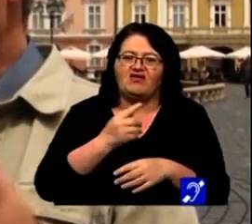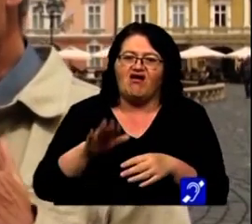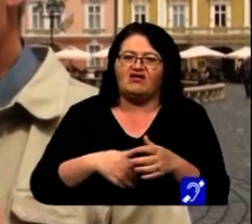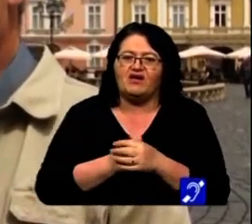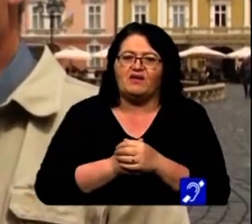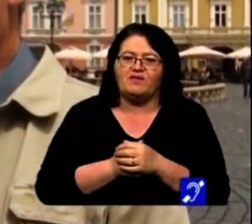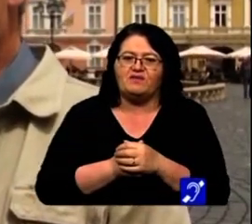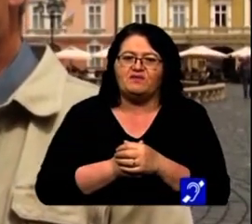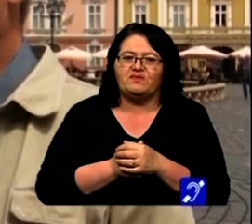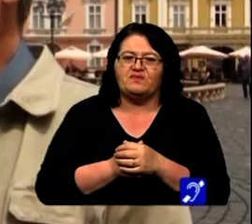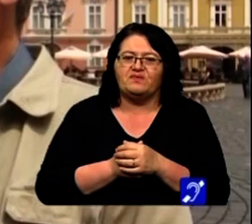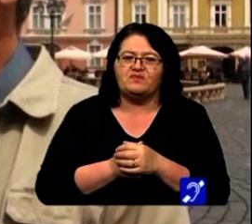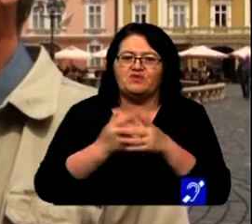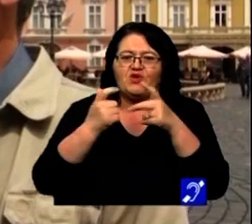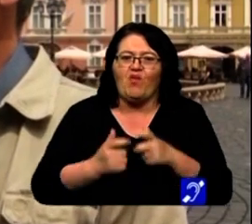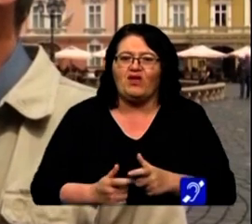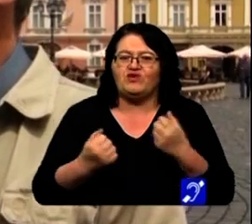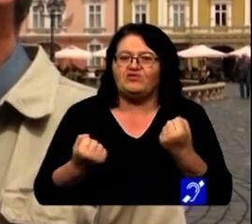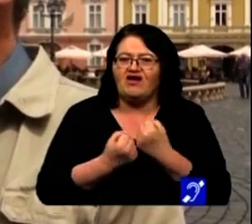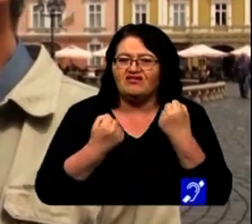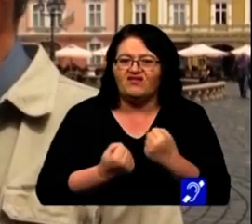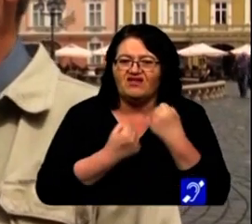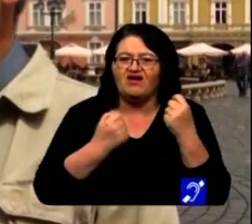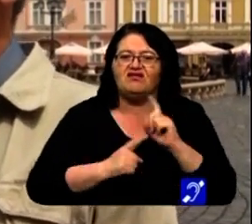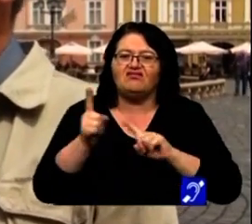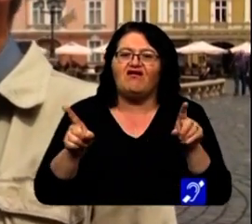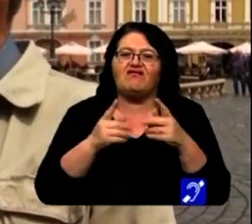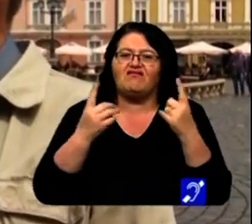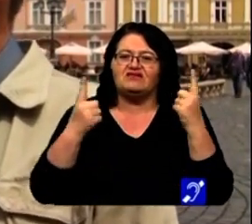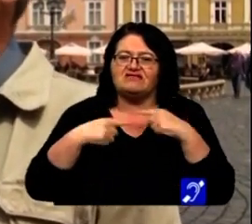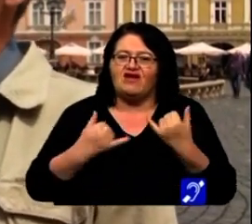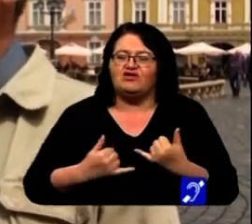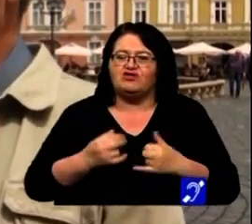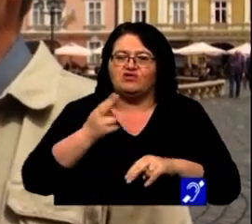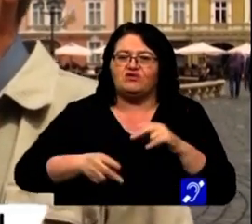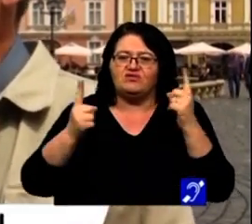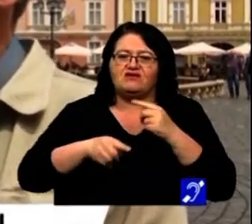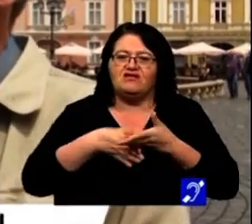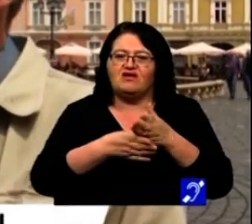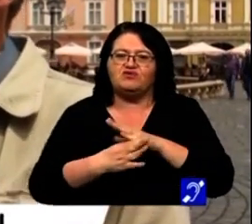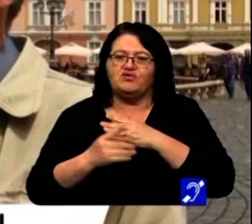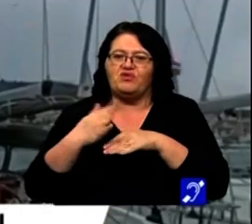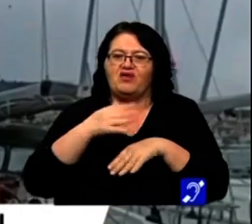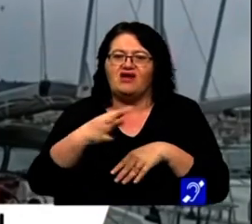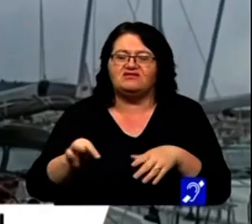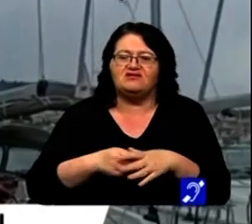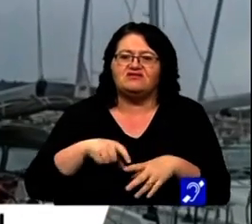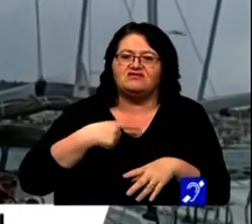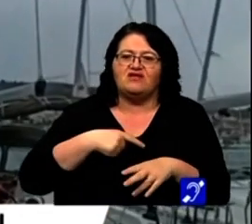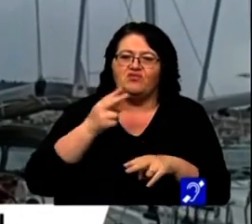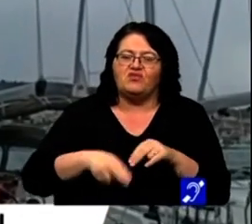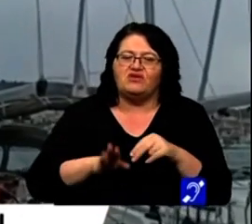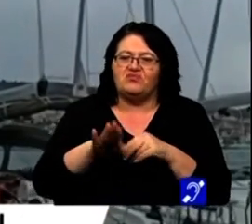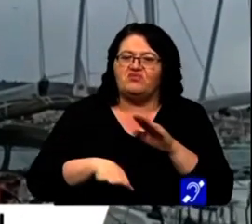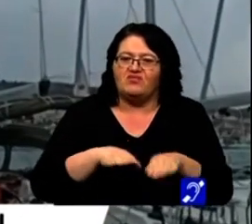are domeniul lui de activitate, dar în aceste zile, în ultimele zile, am început să ne ajutăm unii pe ceilalți. Suntem pe ultima